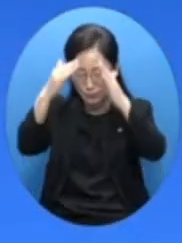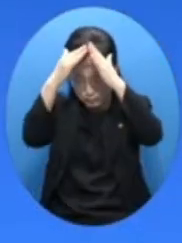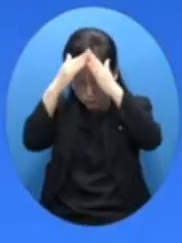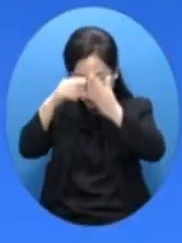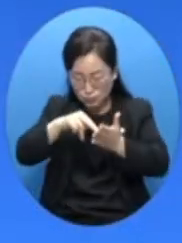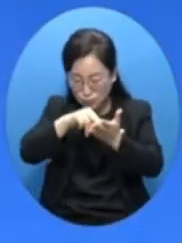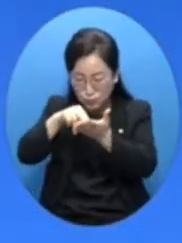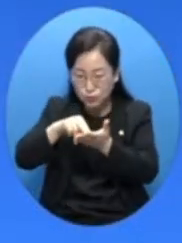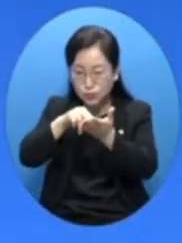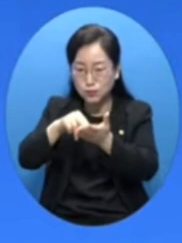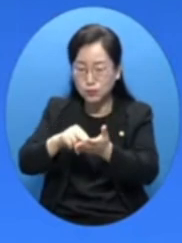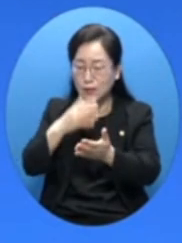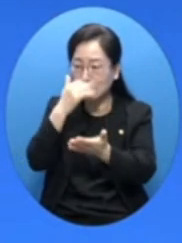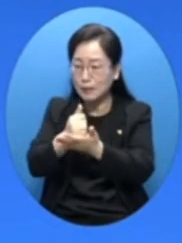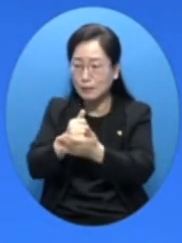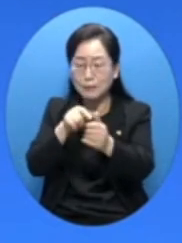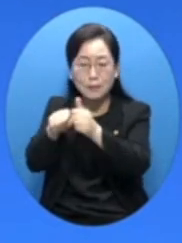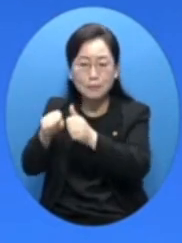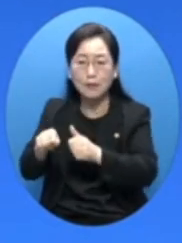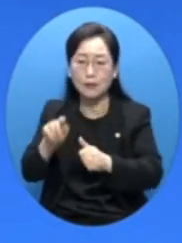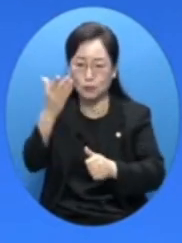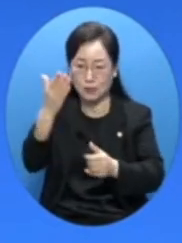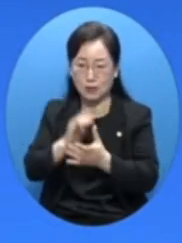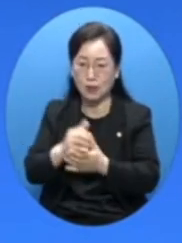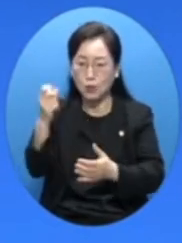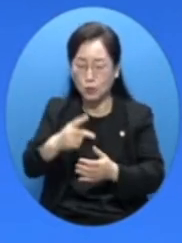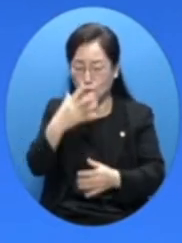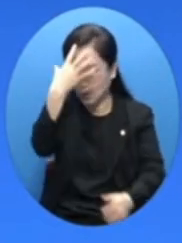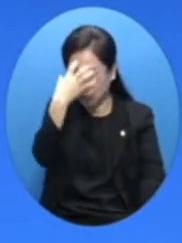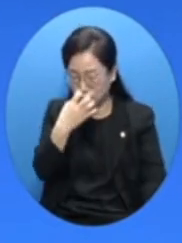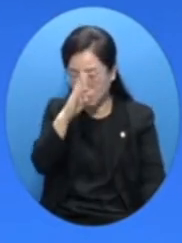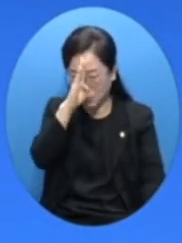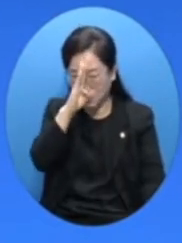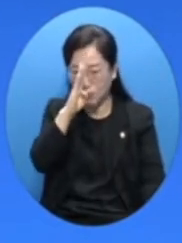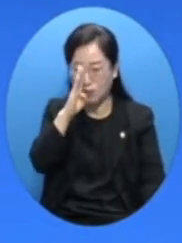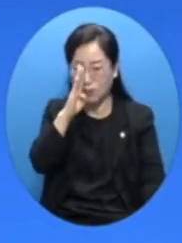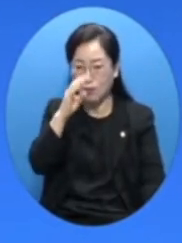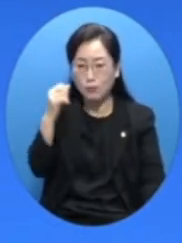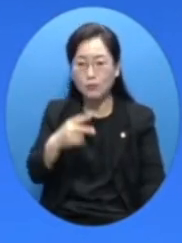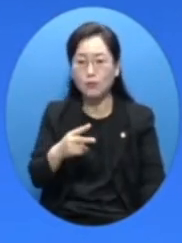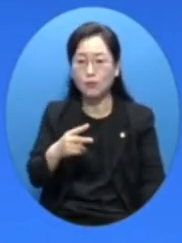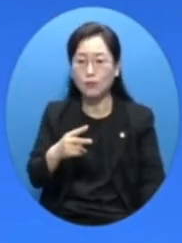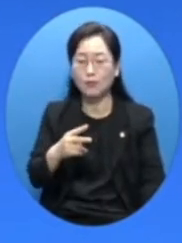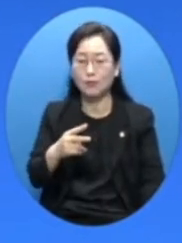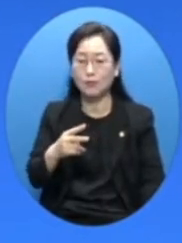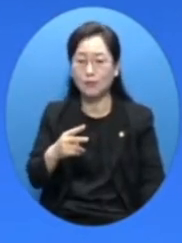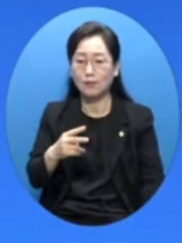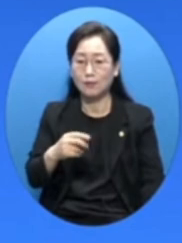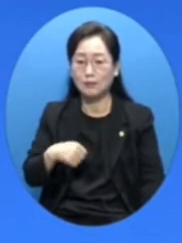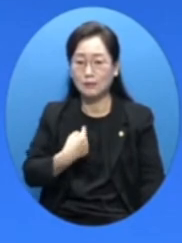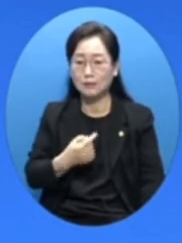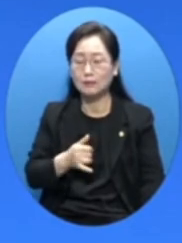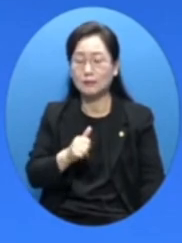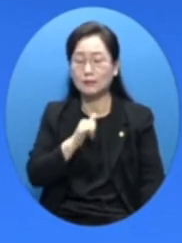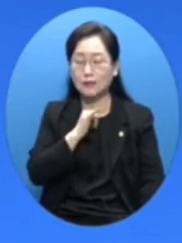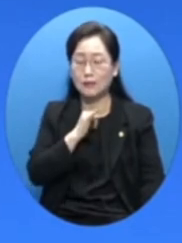그러다 보니까 범죄를 저지르게 되고, 그러다 보니까 우울증에 빠지고, 그러다 보니까 자기 삶을 포기하는 그러한 절망에도